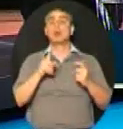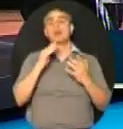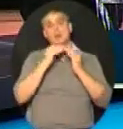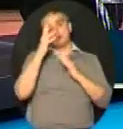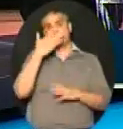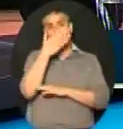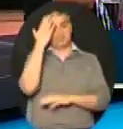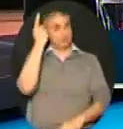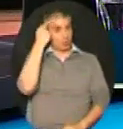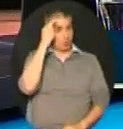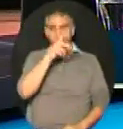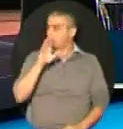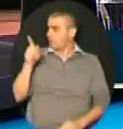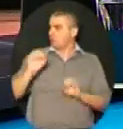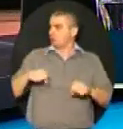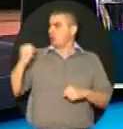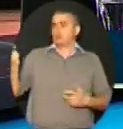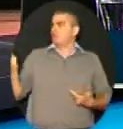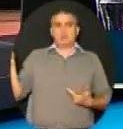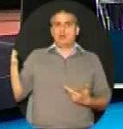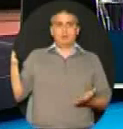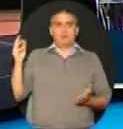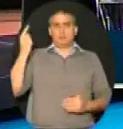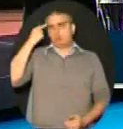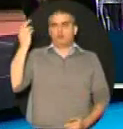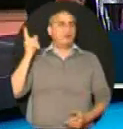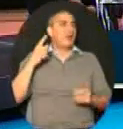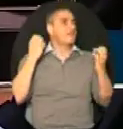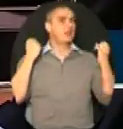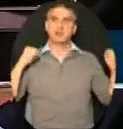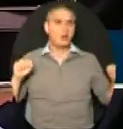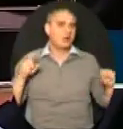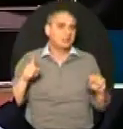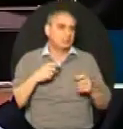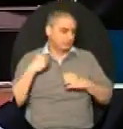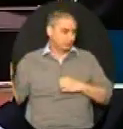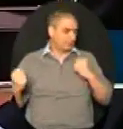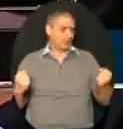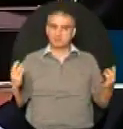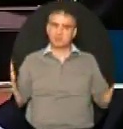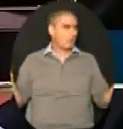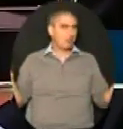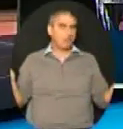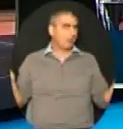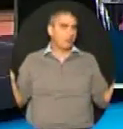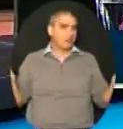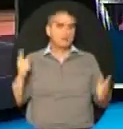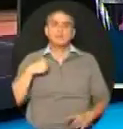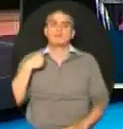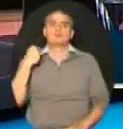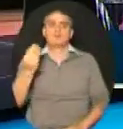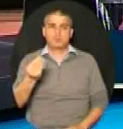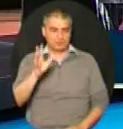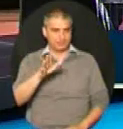שהוא חושב, שבעצם מסירת שטחים. אבל דמוקרטיה זה שמאל וימין. זה המחשבה שלו. אז בוא ניתן